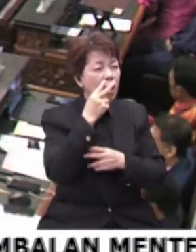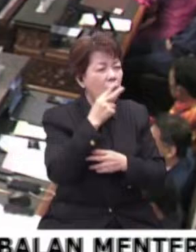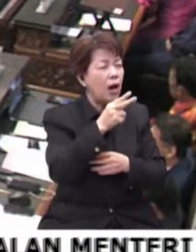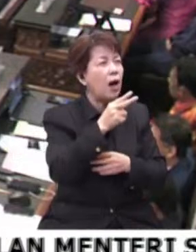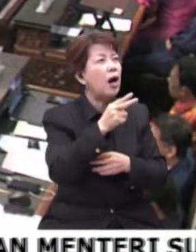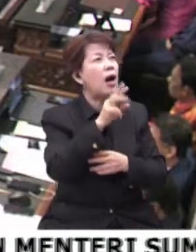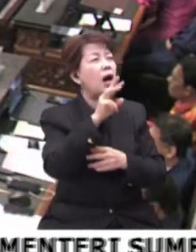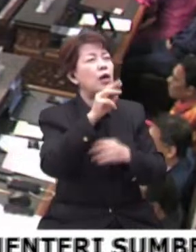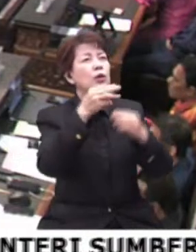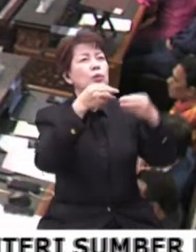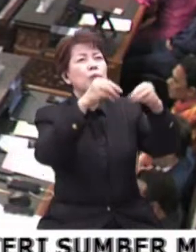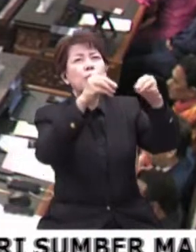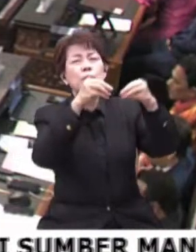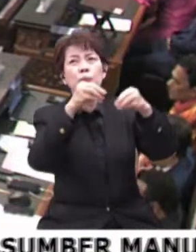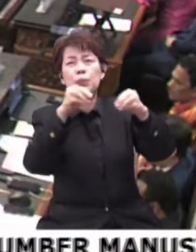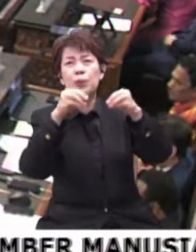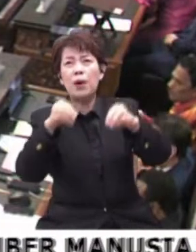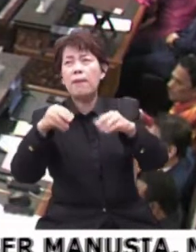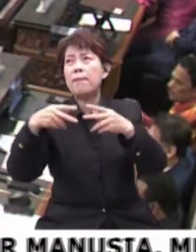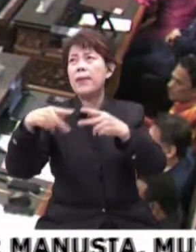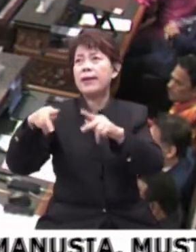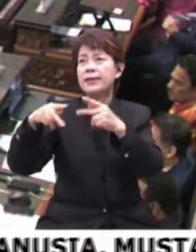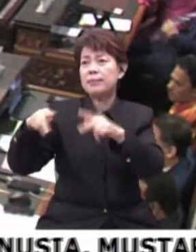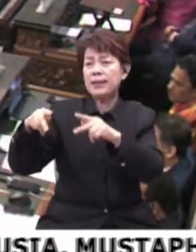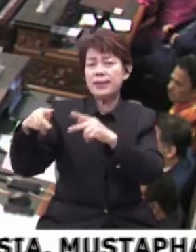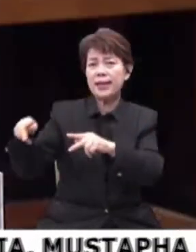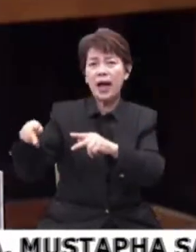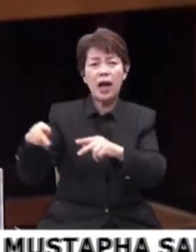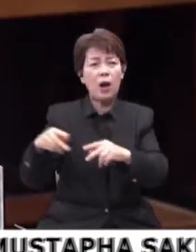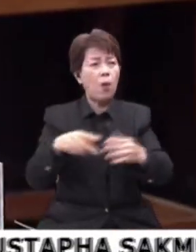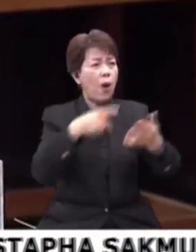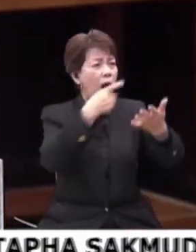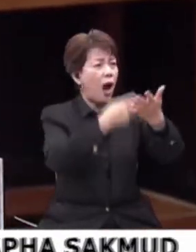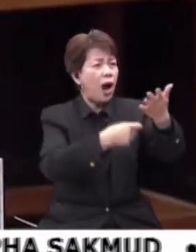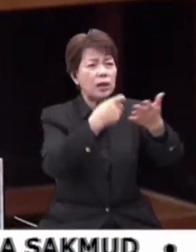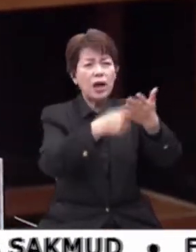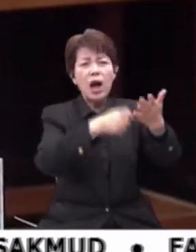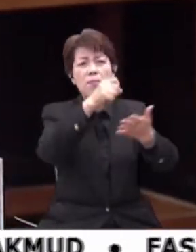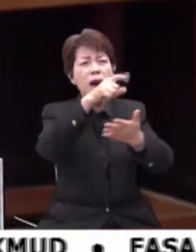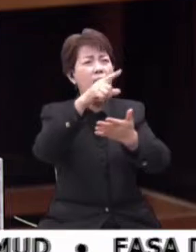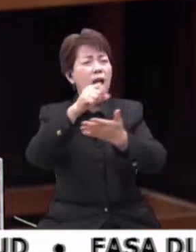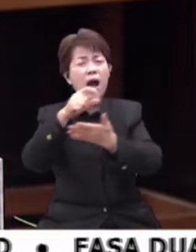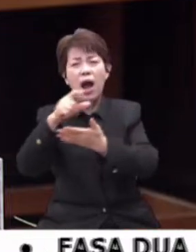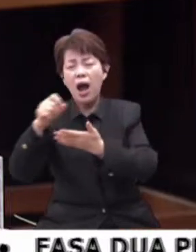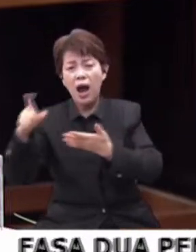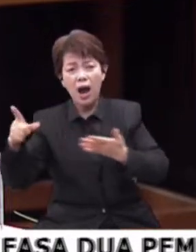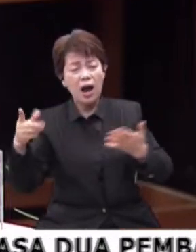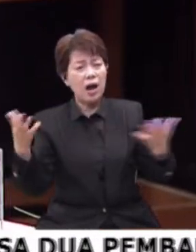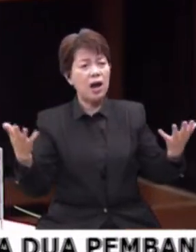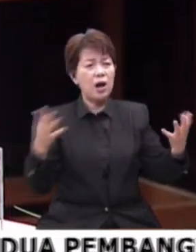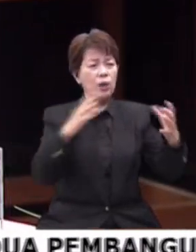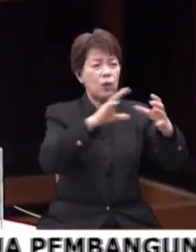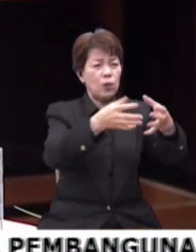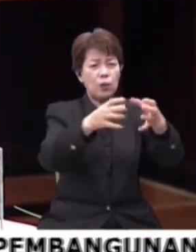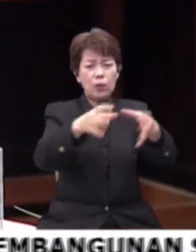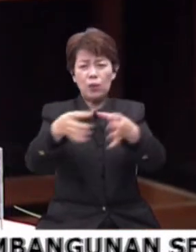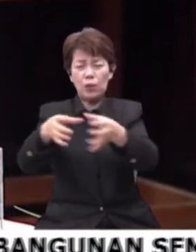mall-mall ataupun pasar-pasal dengan harga yang mahal Artinya mereka tergolong dalam makanan Kayangan